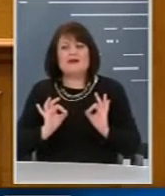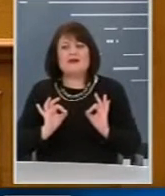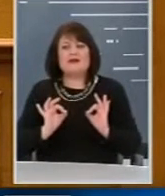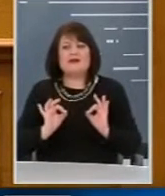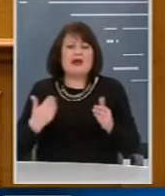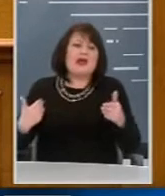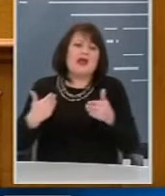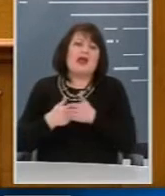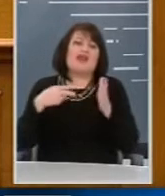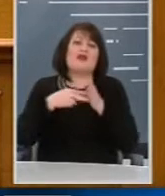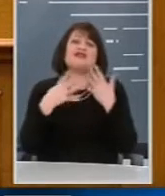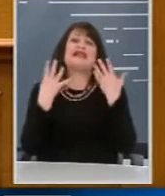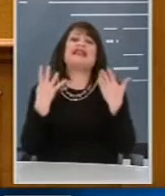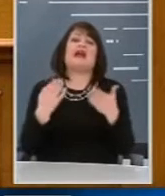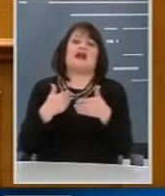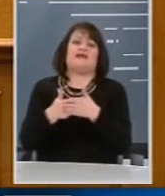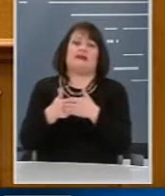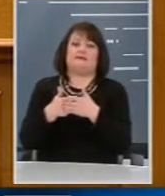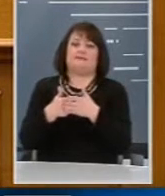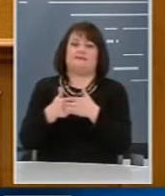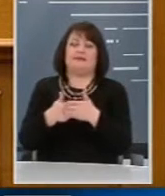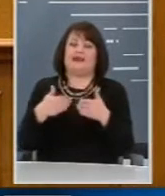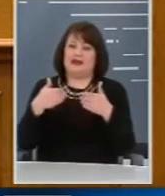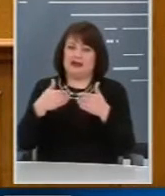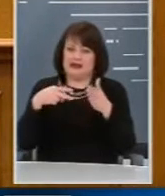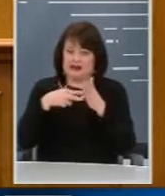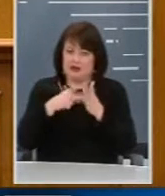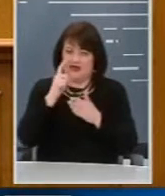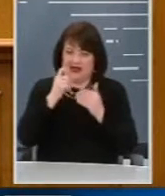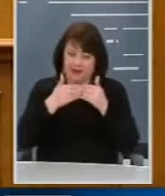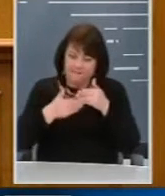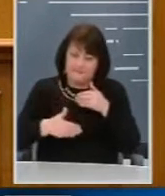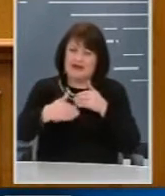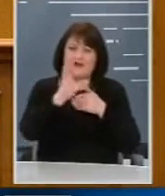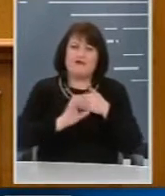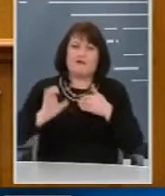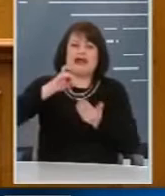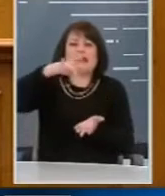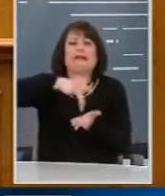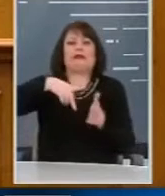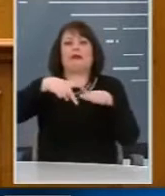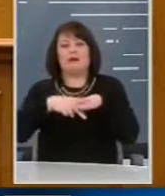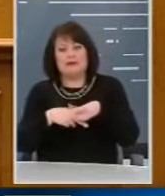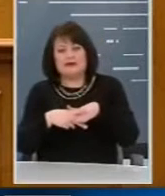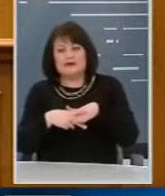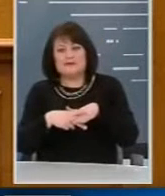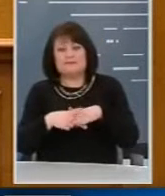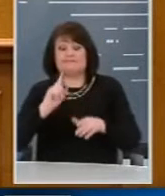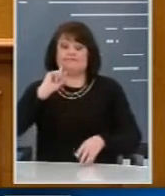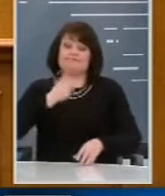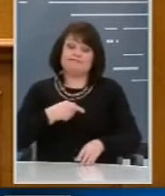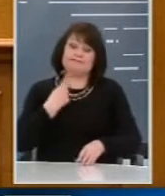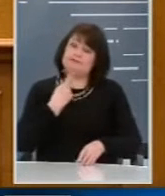ίσχυαν μέχρι το 2009. Από το 2010 και μετά η Ευρωπαϊκή Κεντρική Τράπεζα